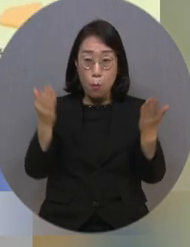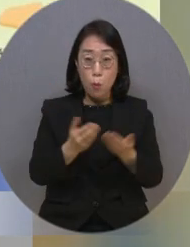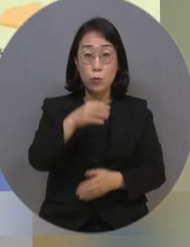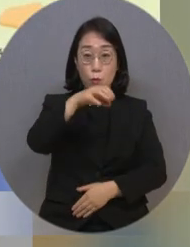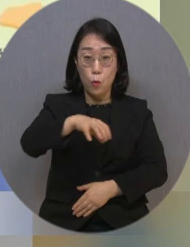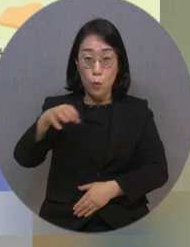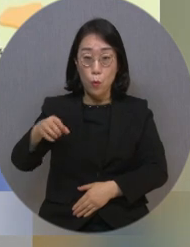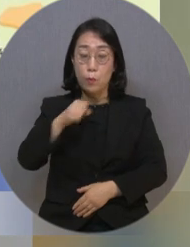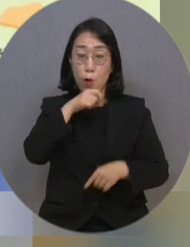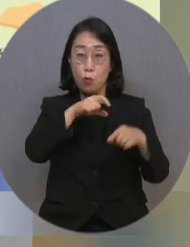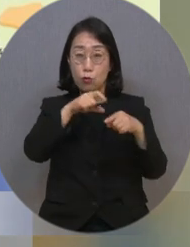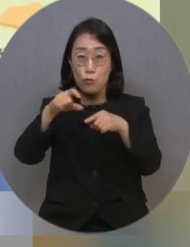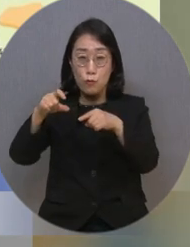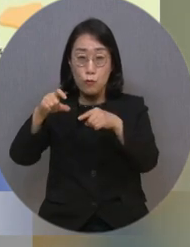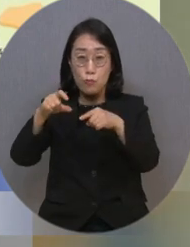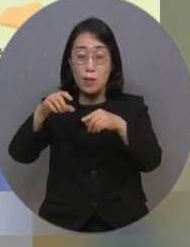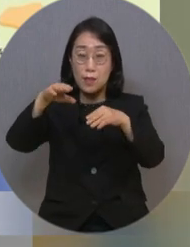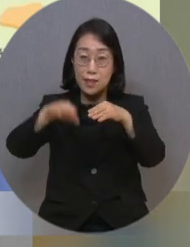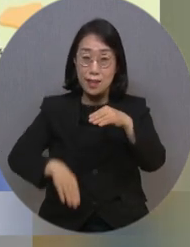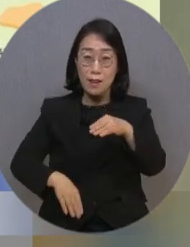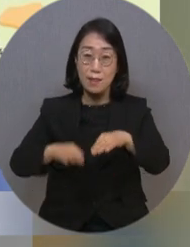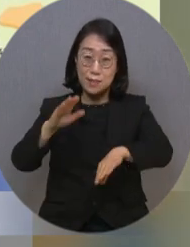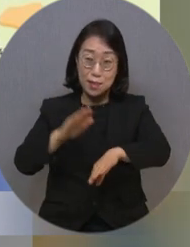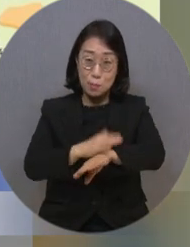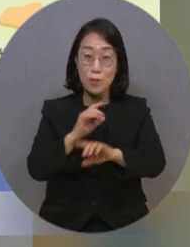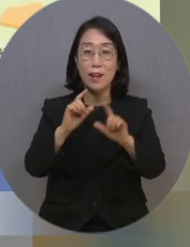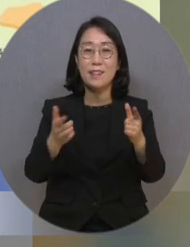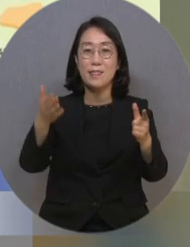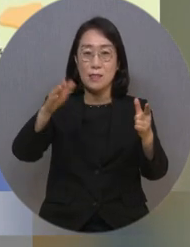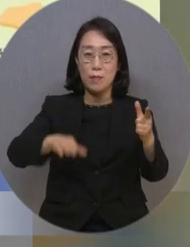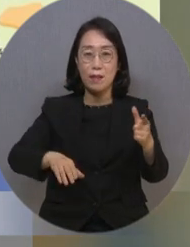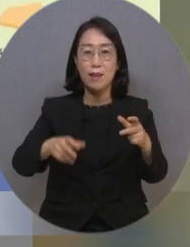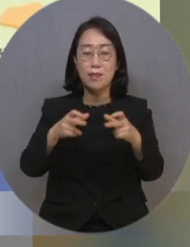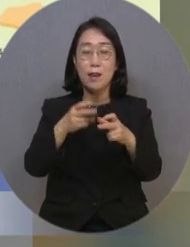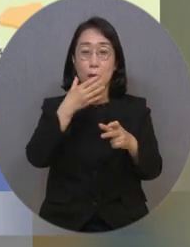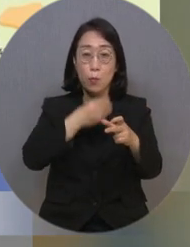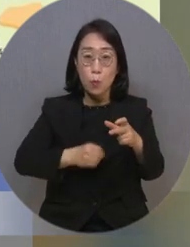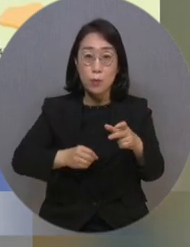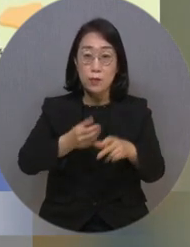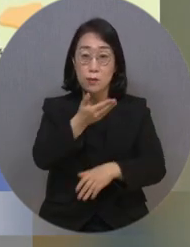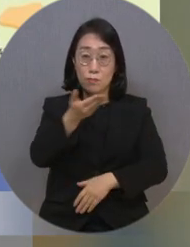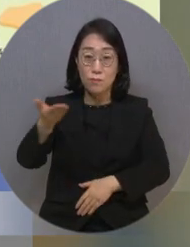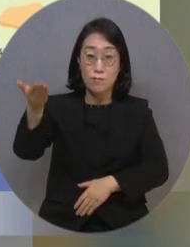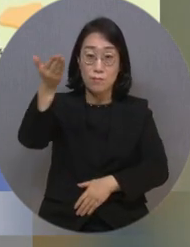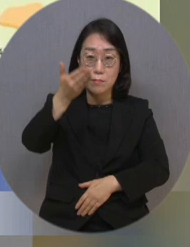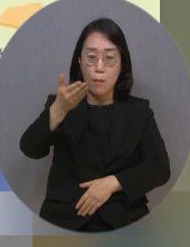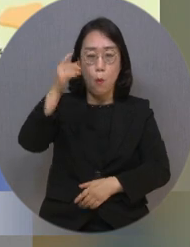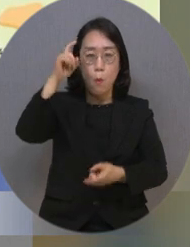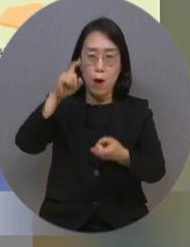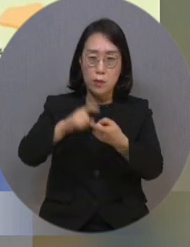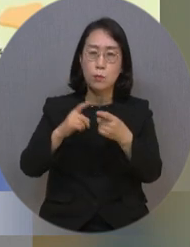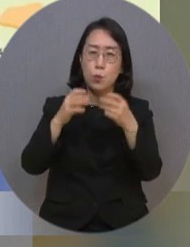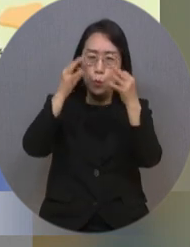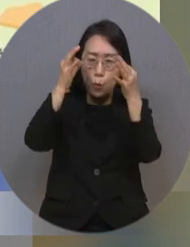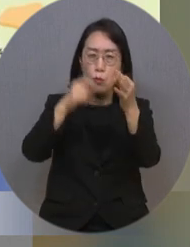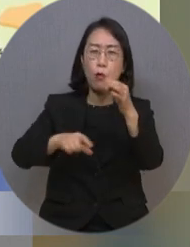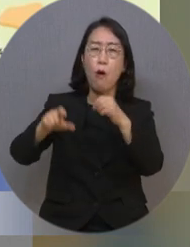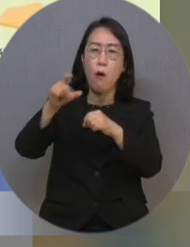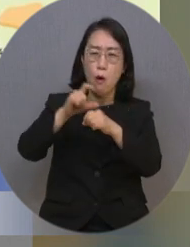지자체가 평균 이하의 점수를 받은 것은 아니지만 장애인복지 수준 향상에 대한 지자체의 관심과 노력이